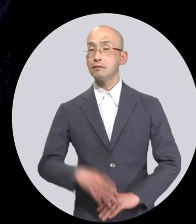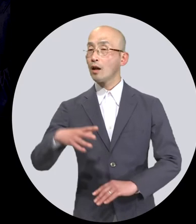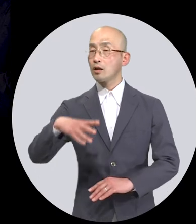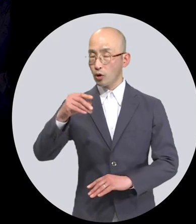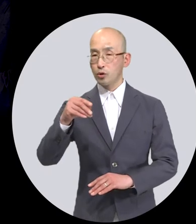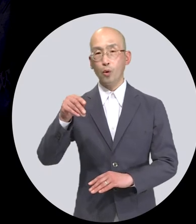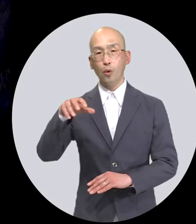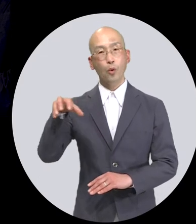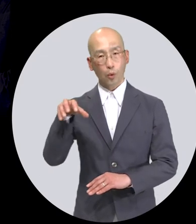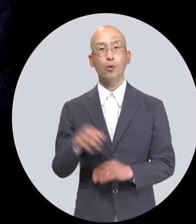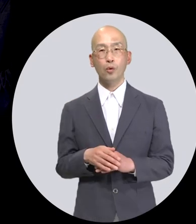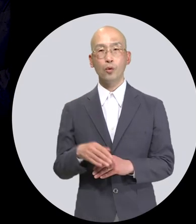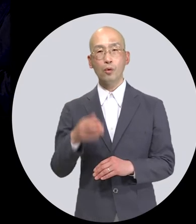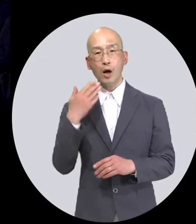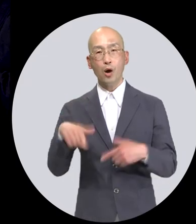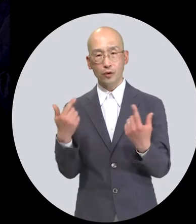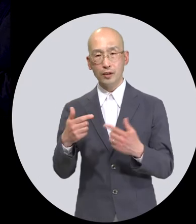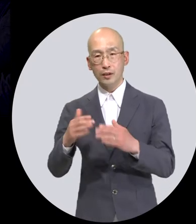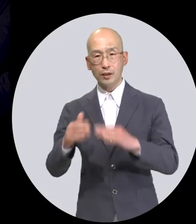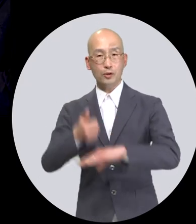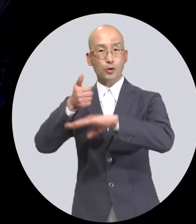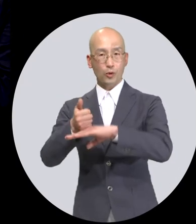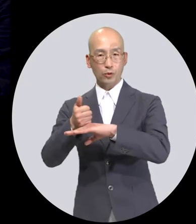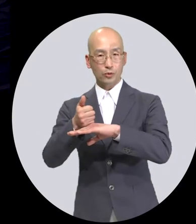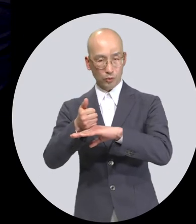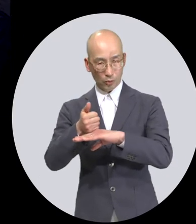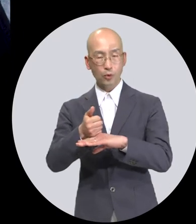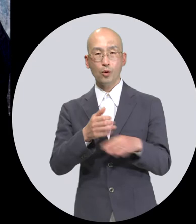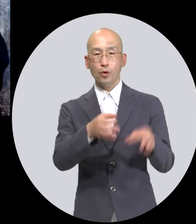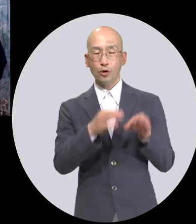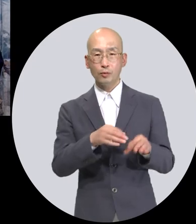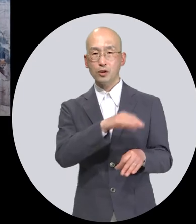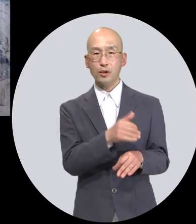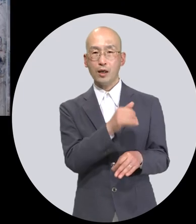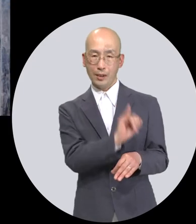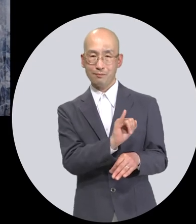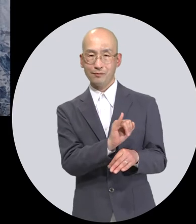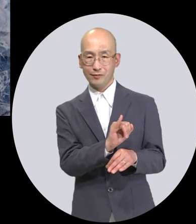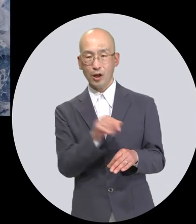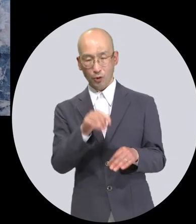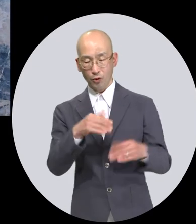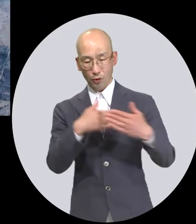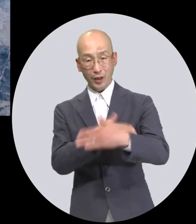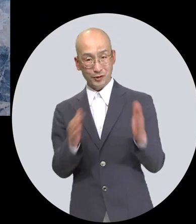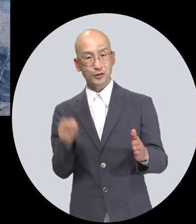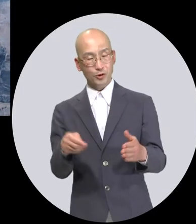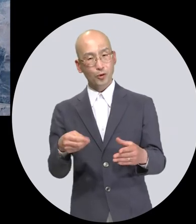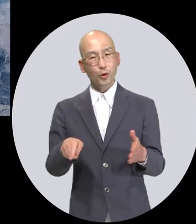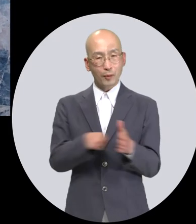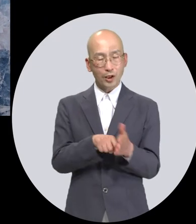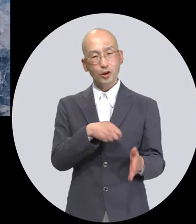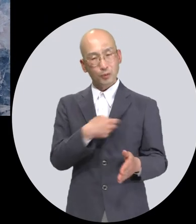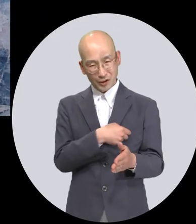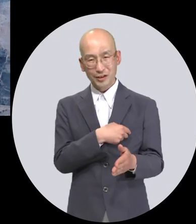あと冒頭では、青木館長と富塚さんがこの談話室に込めた思いを、語り